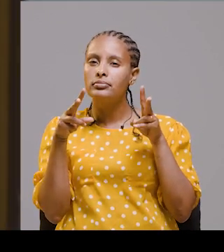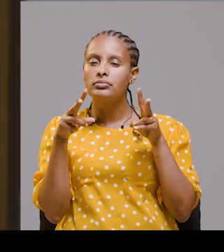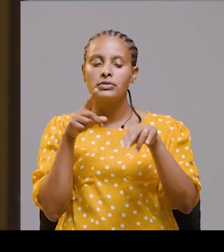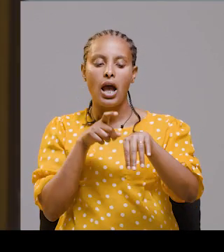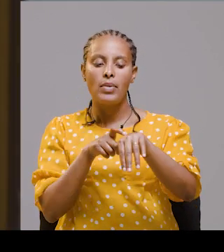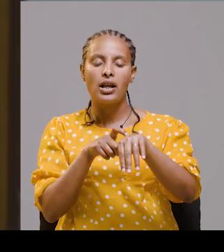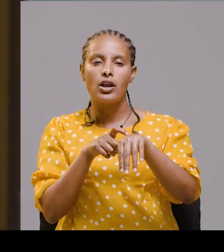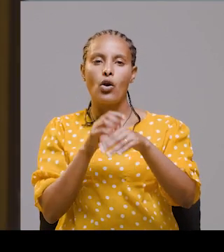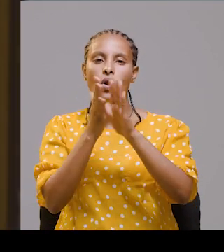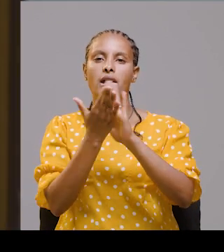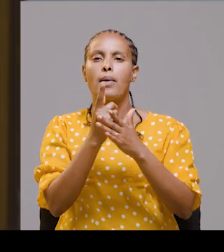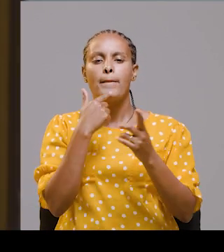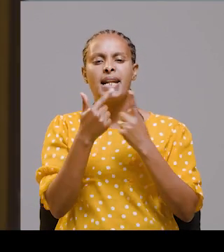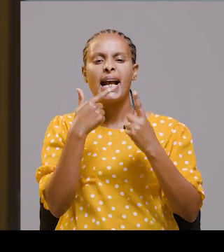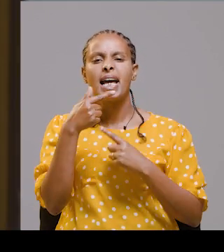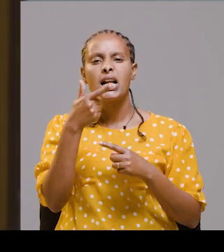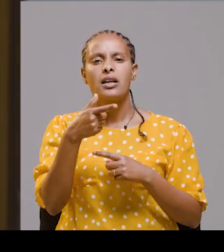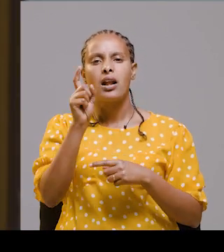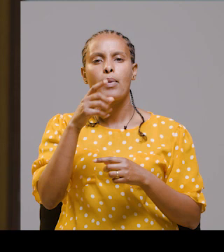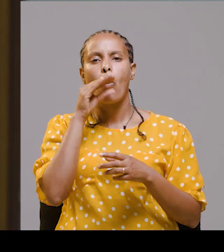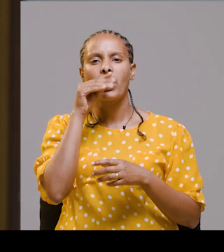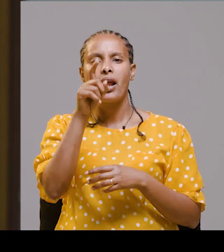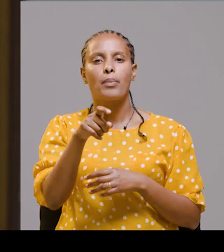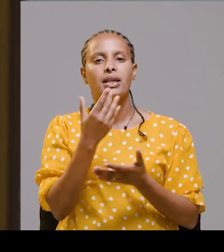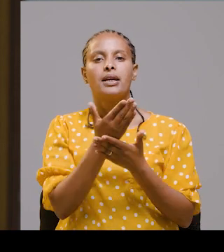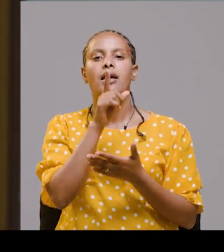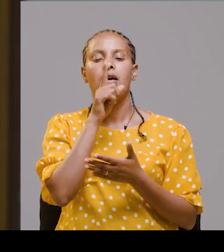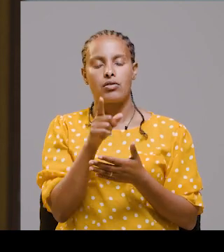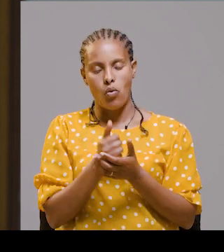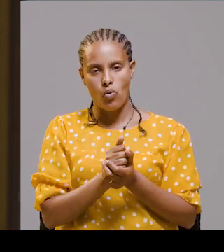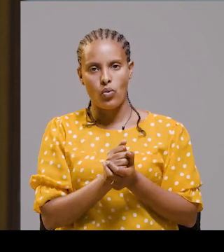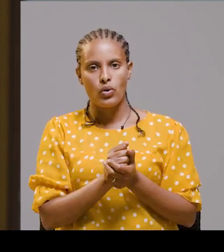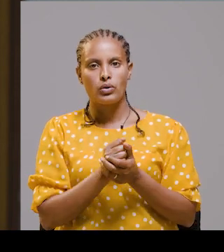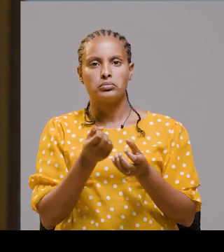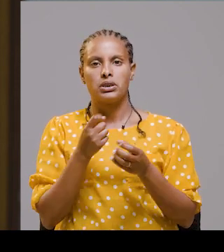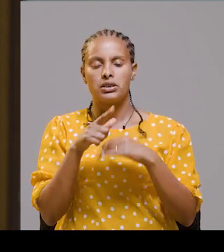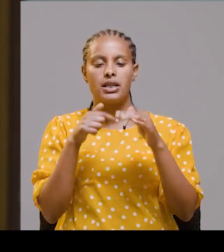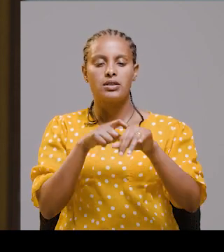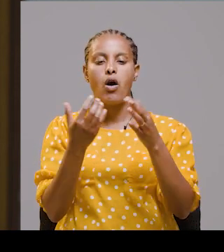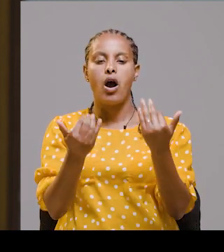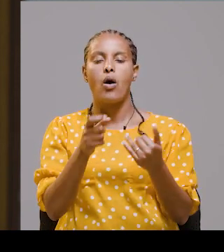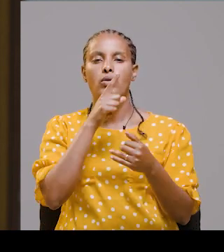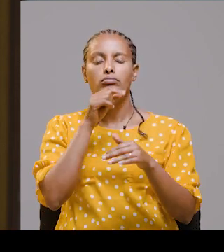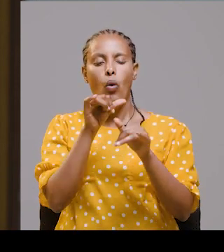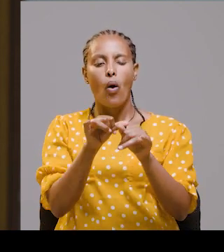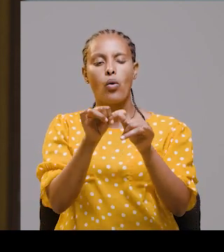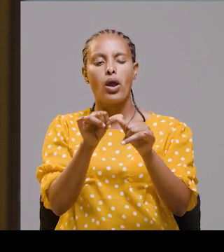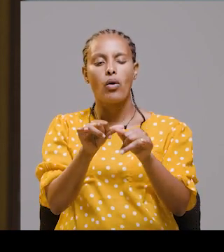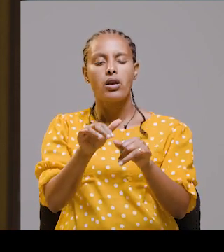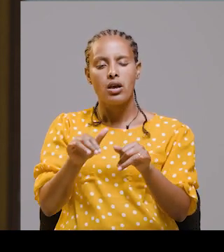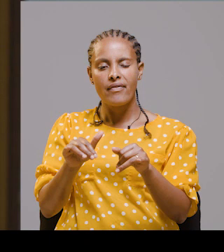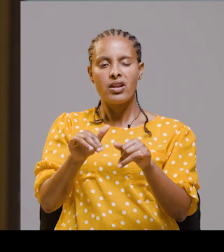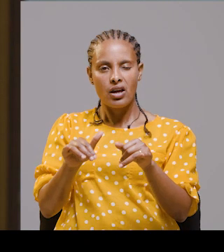ታይምሊ የሆነ ነገር ነው። በጣም መነገር ያለበት በጣም መወራት ያለበት ነገር ነው። ጊዜው ደግሞ አሁን ነው። እየቆየ በሄደ ቁጥር እየረፈደ